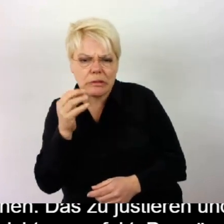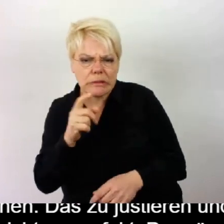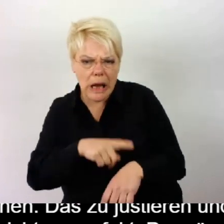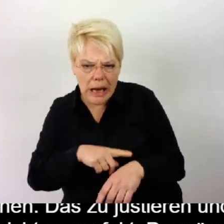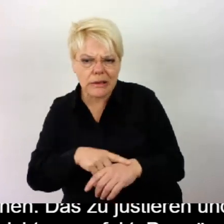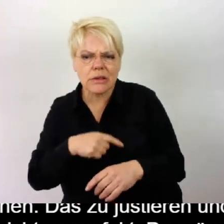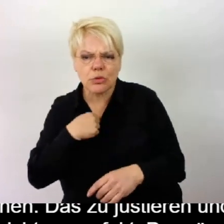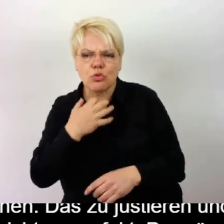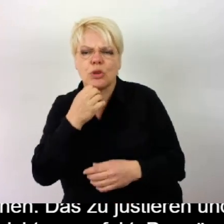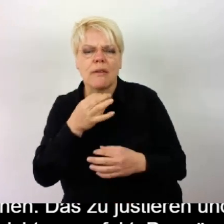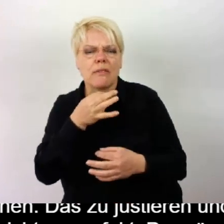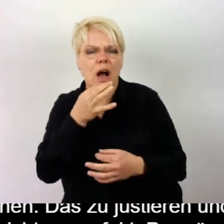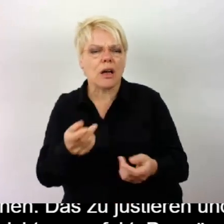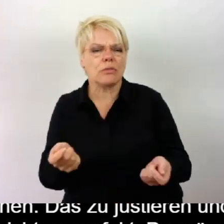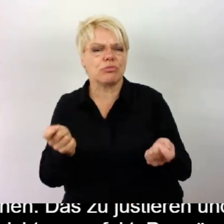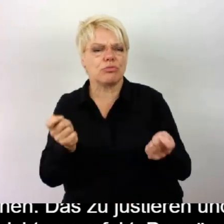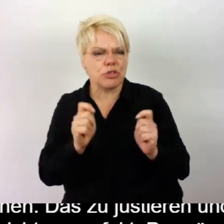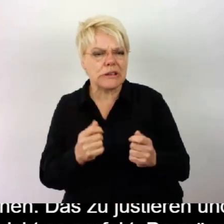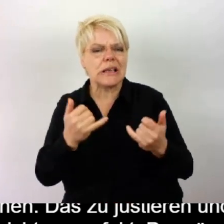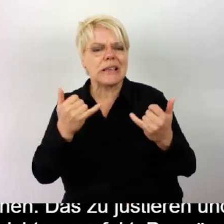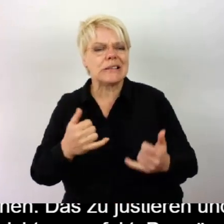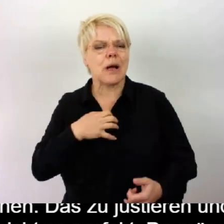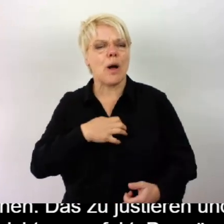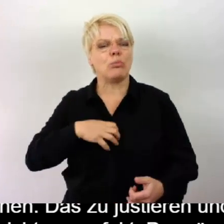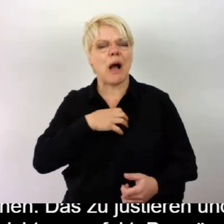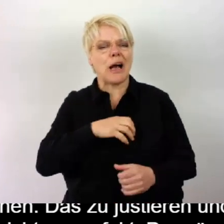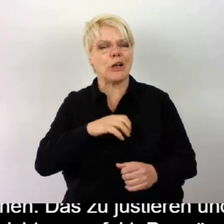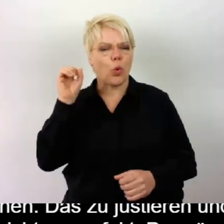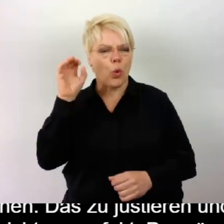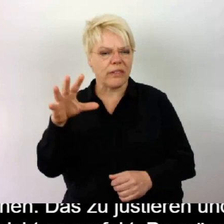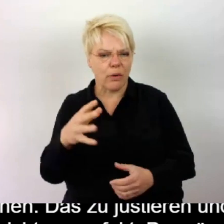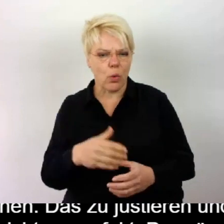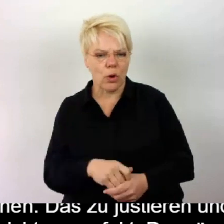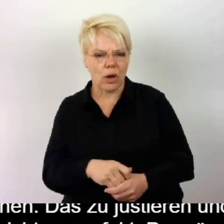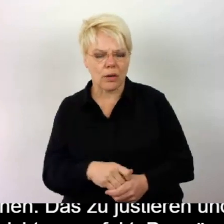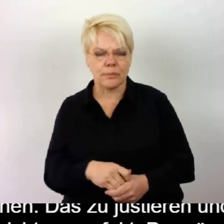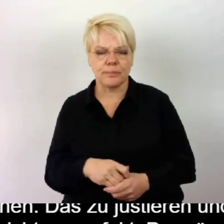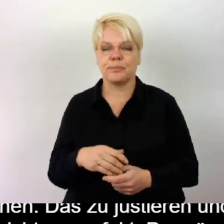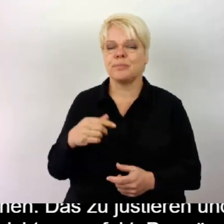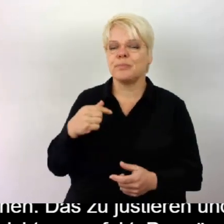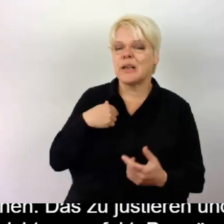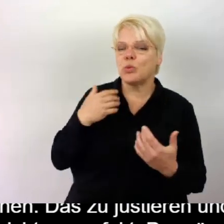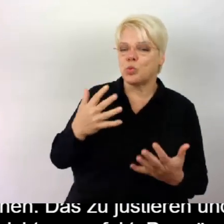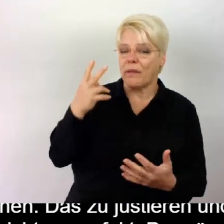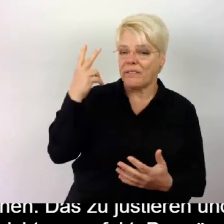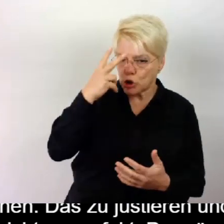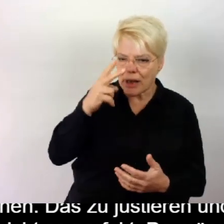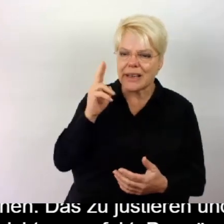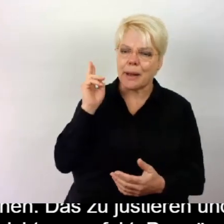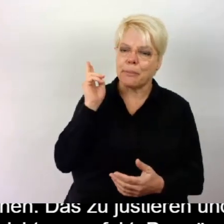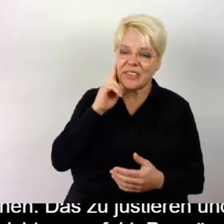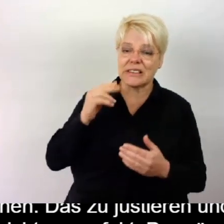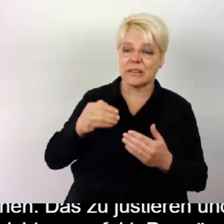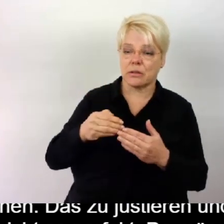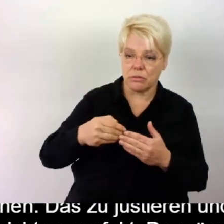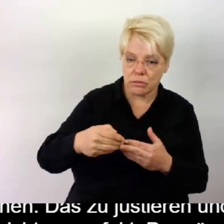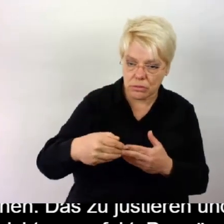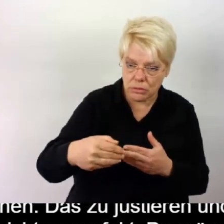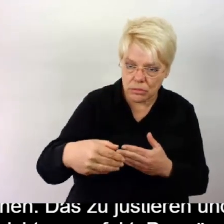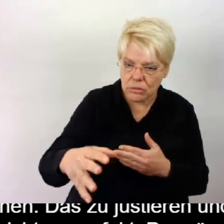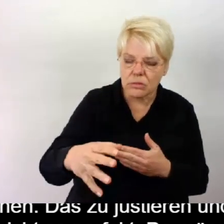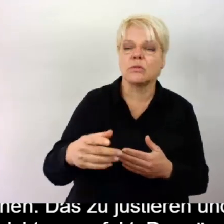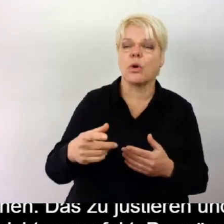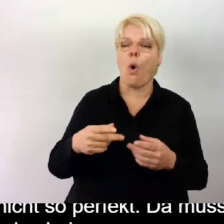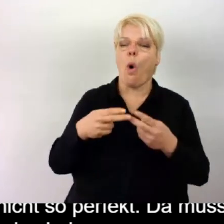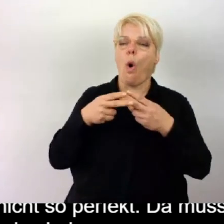Wenn die Kirchen gut funktionieren, es gibt auch mittlere Theatersäle, 200, 300, 400 Personen Kapazität, das könnte man doch ähnlich